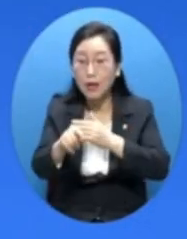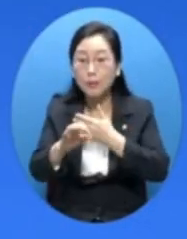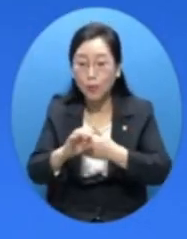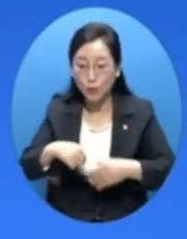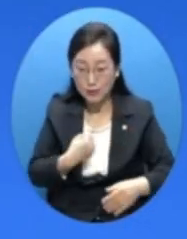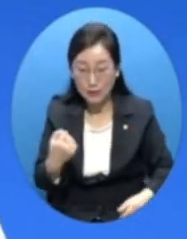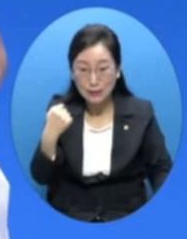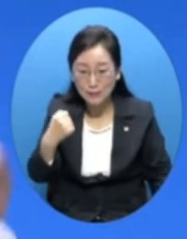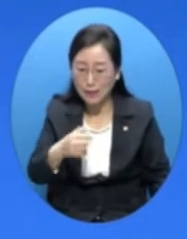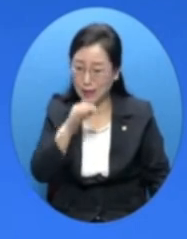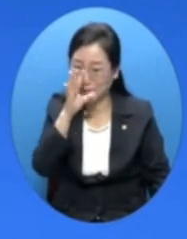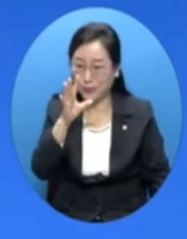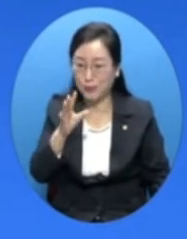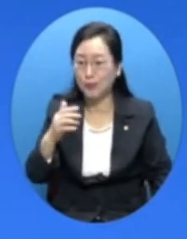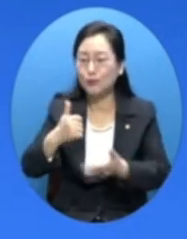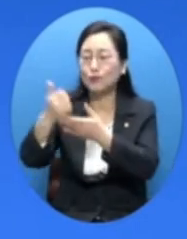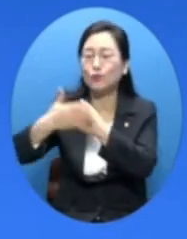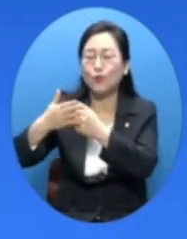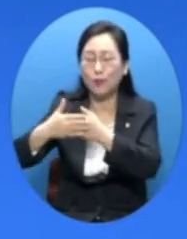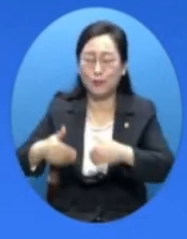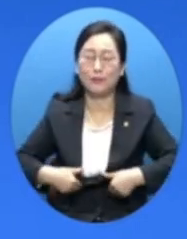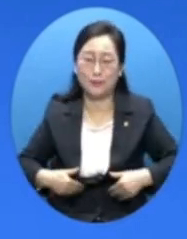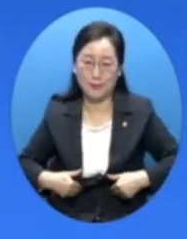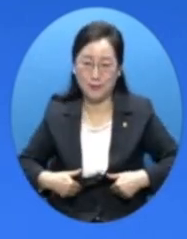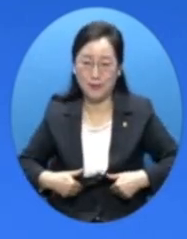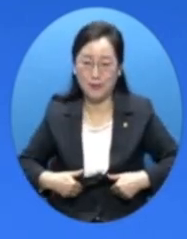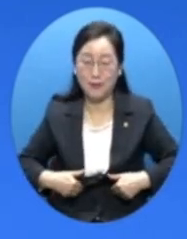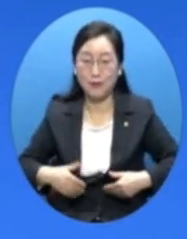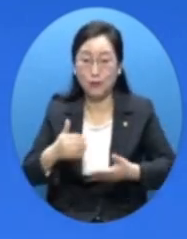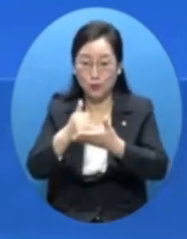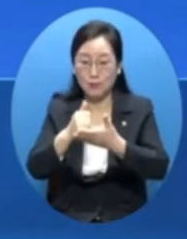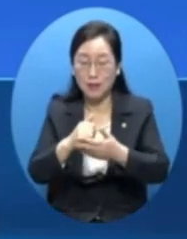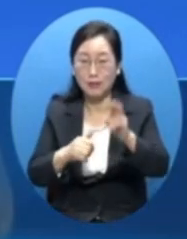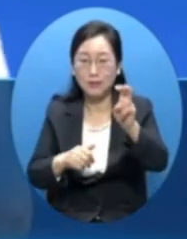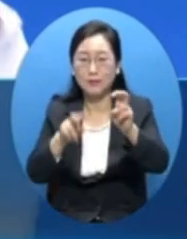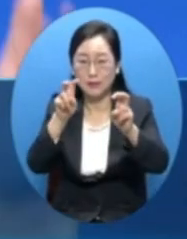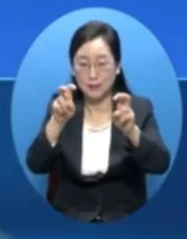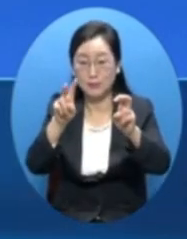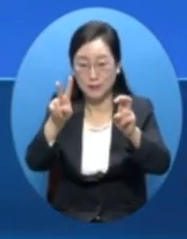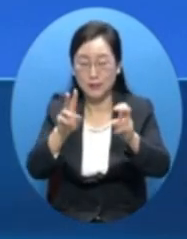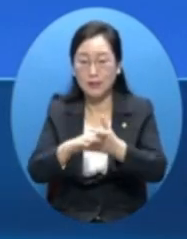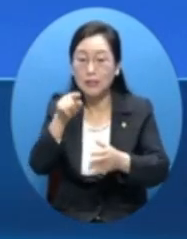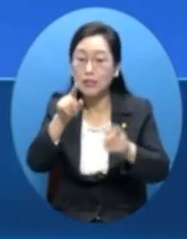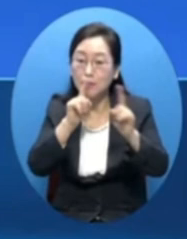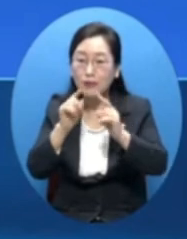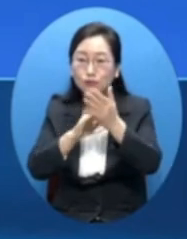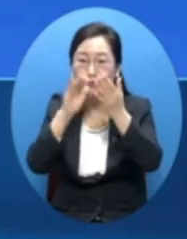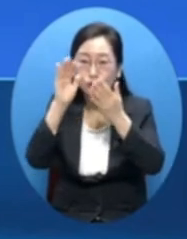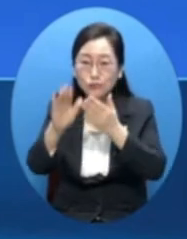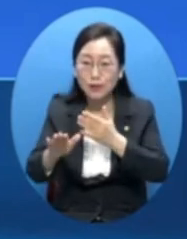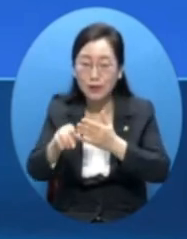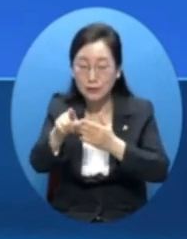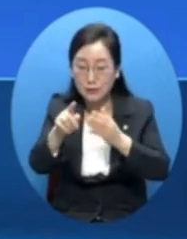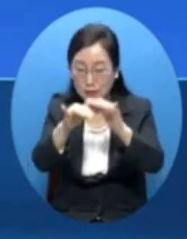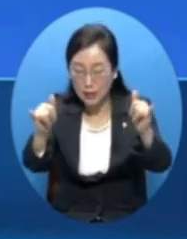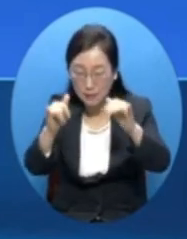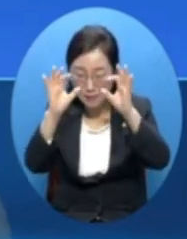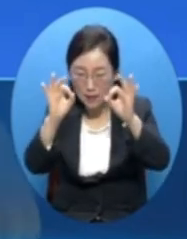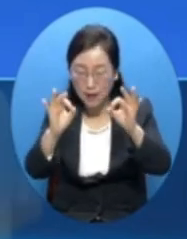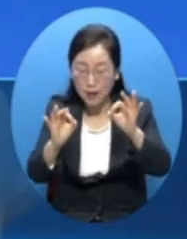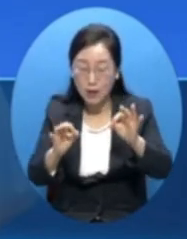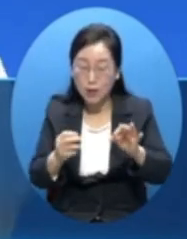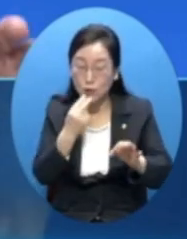못 나갑니다. 주님이 도와주셔야 됩니다. 그래서 주님 말씀하십니다. 20장 20절에 이 말씀하시고 그들 향해서 숨을 내쉬며